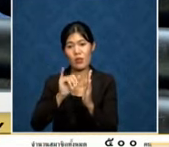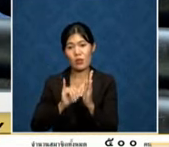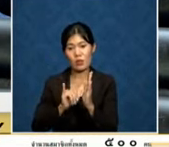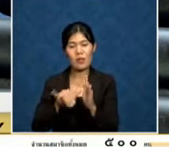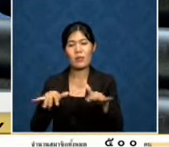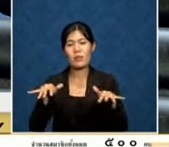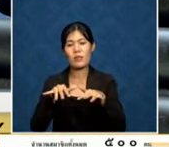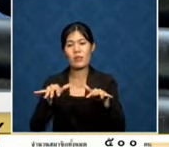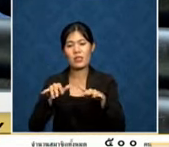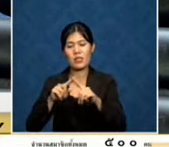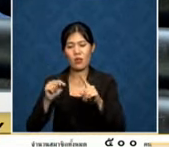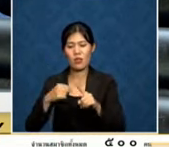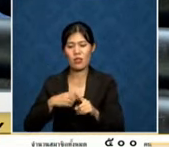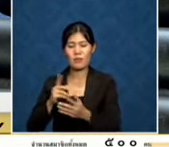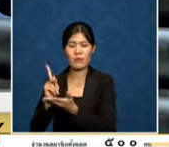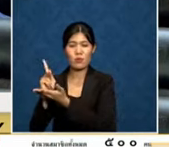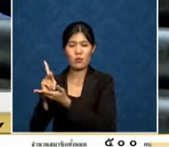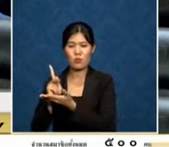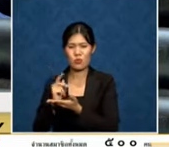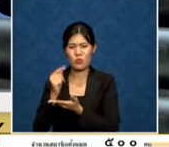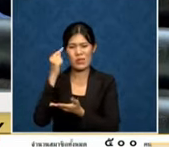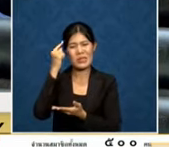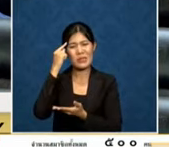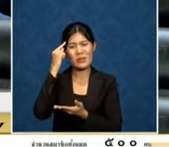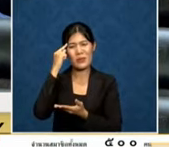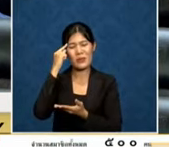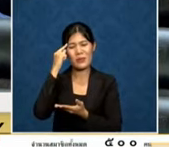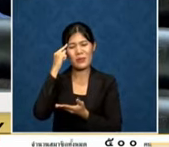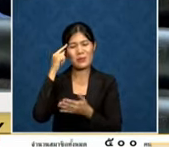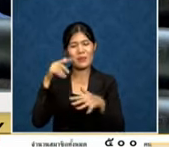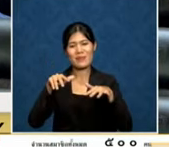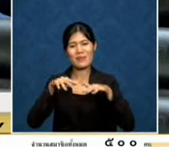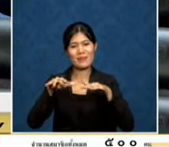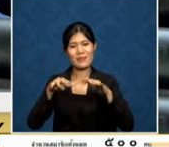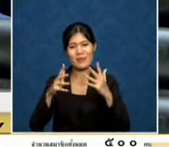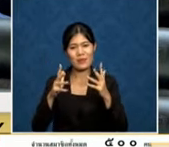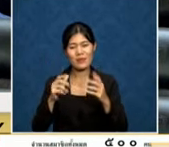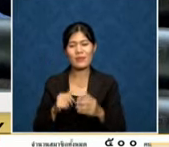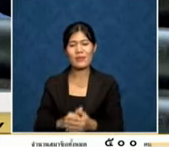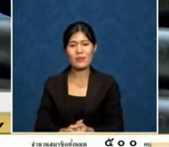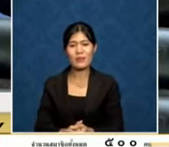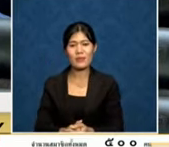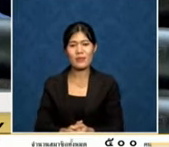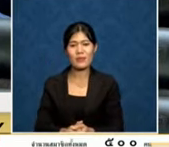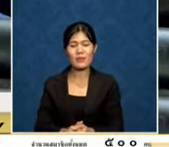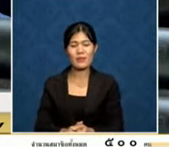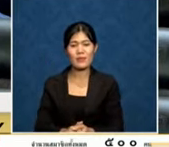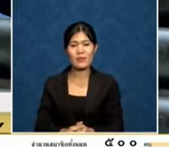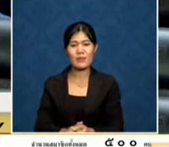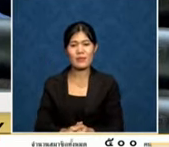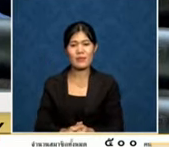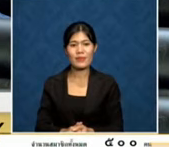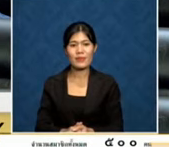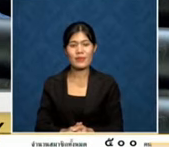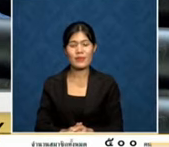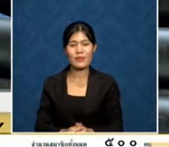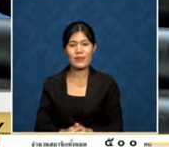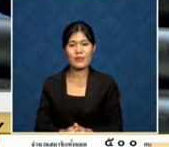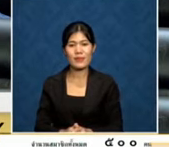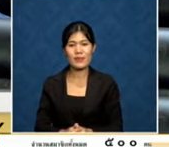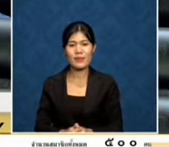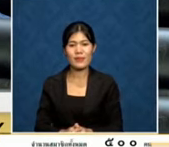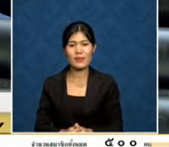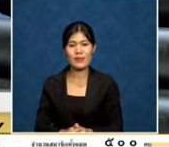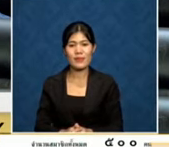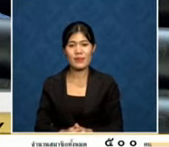นี้มันไม่ปกติแล้วครับท่านประธานครับสิ่งที่ปรากฏชัดเจนคือแม้ท่านจะไม่ได้